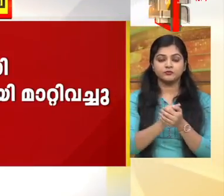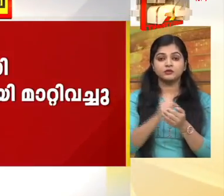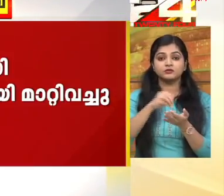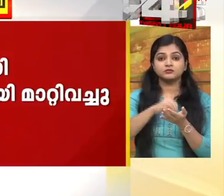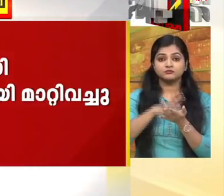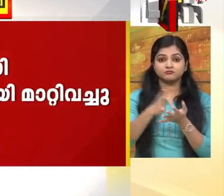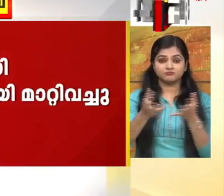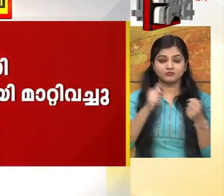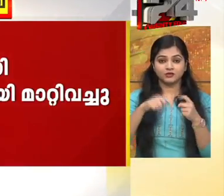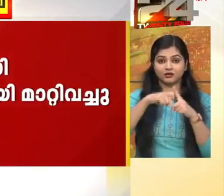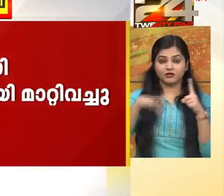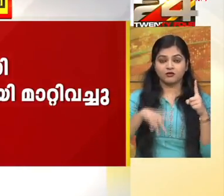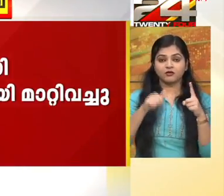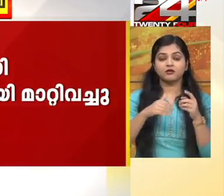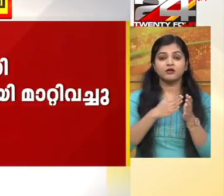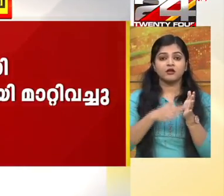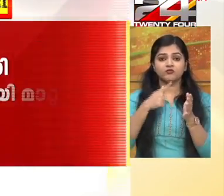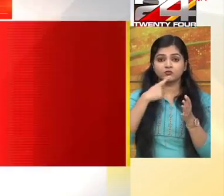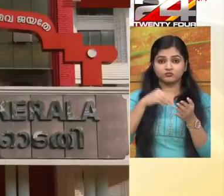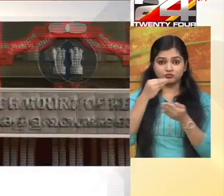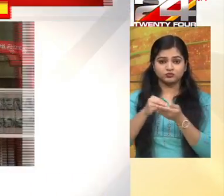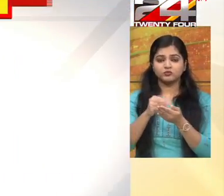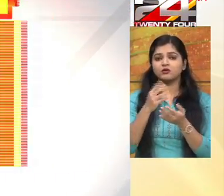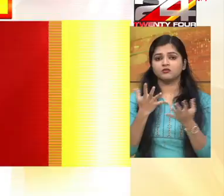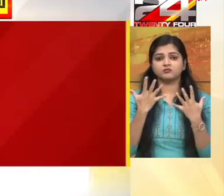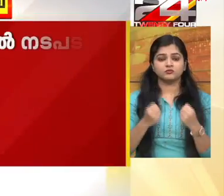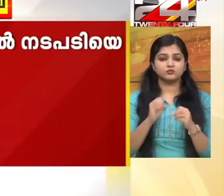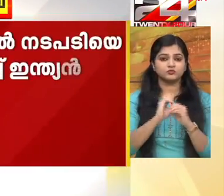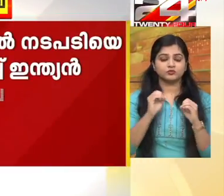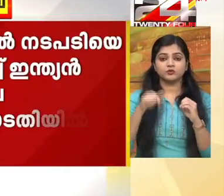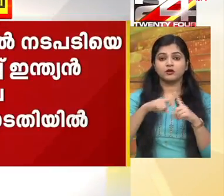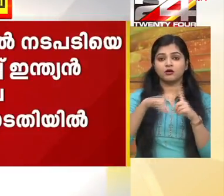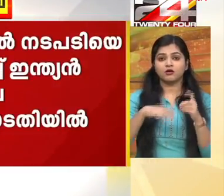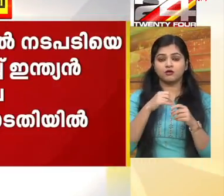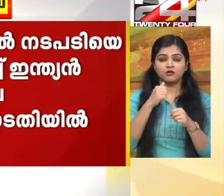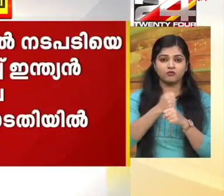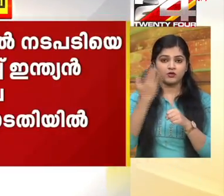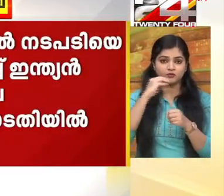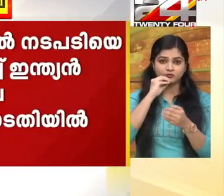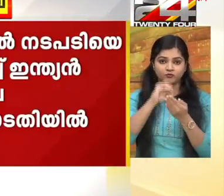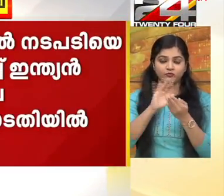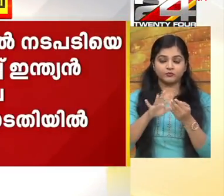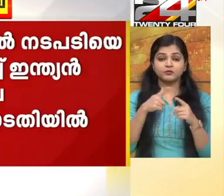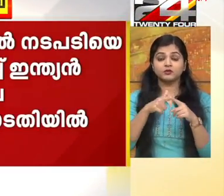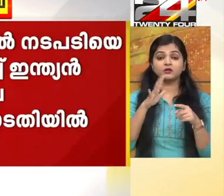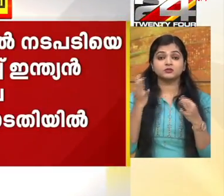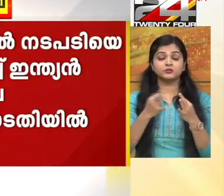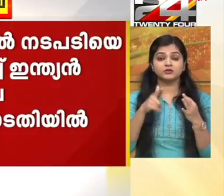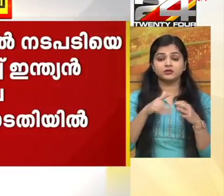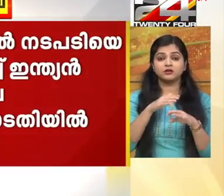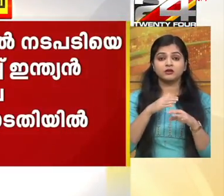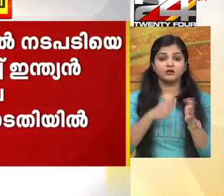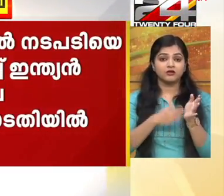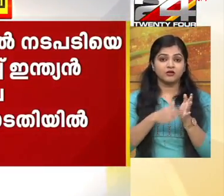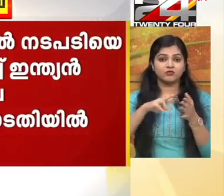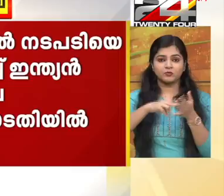ഏറ്റെടുക്കാൻ റെയിൽവേയുടെ പ്രത്യേക വിജ്ഞാപനം ആവശ്യമില്ല എന്നായിരുന്നു സംസ്ഥാന സർക്കാർ വാദം. ഇത് പ്രത്യേക റെയിൽവേ പ്രൊജക്ട് അല്ലെന്നും സർക്കാർ കോടതിയെ